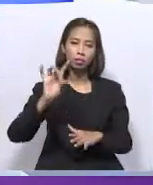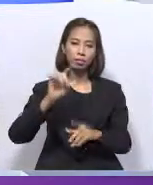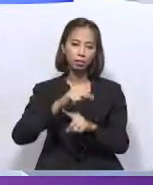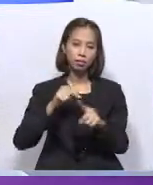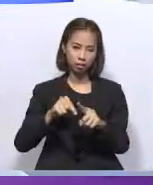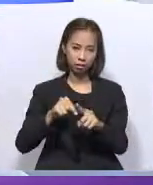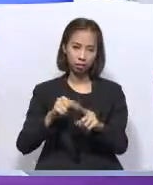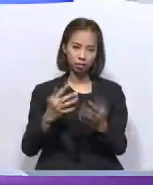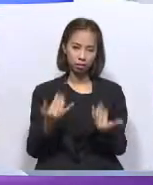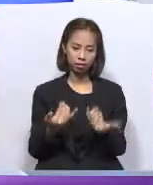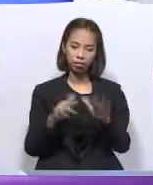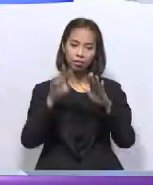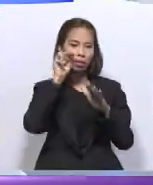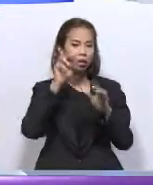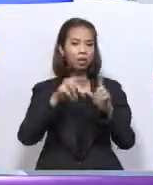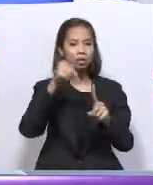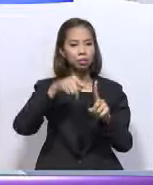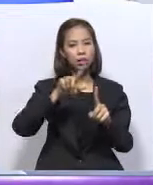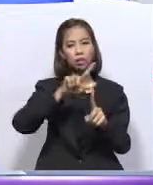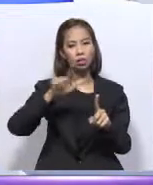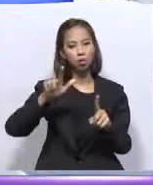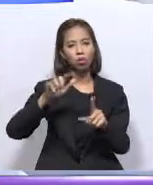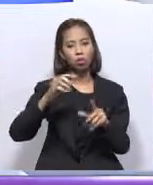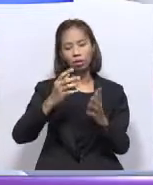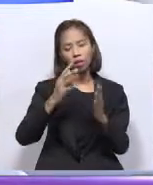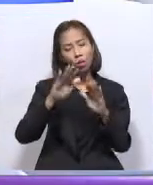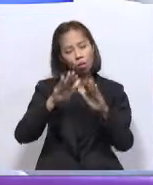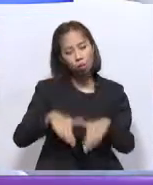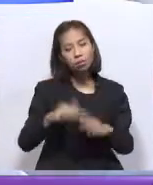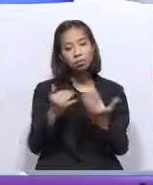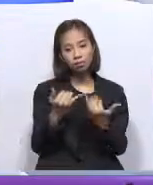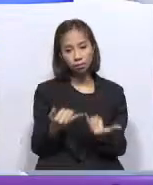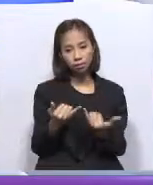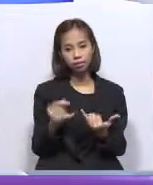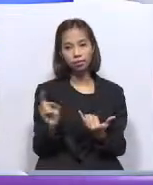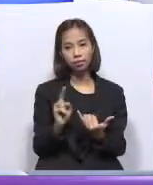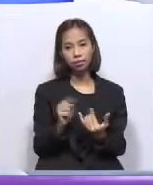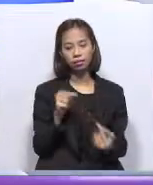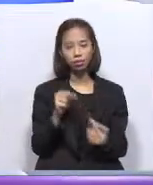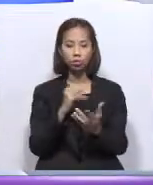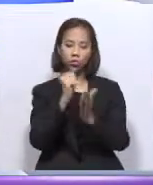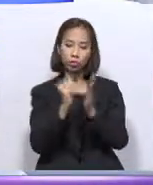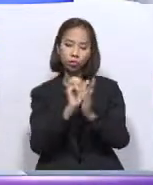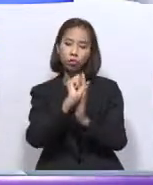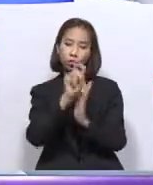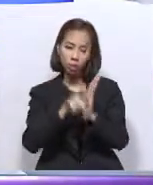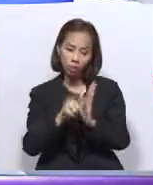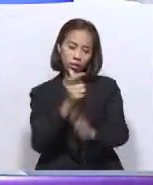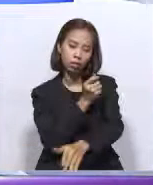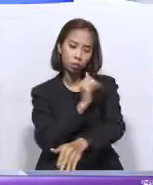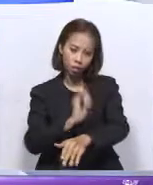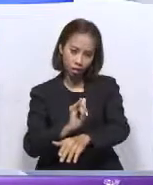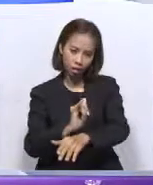ที่มีอยู่ที่ 1,700 ล้านเศษนะคะส่วนที่ต้องระบายอยู่ตอนนี้อยู่ในช่วงของรอยต่อของจังหวัดสุพรรณบุรีอยุธย